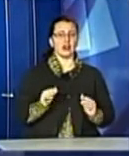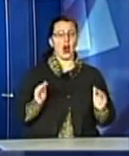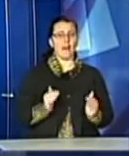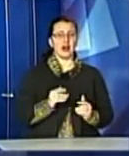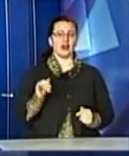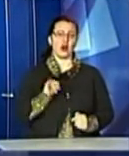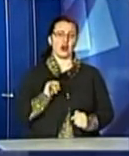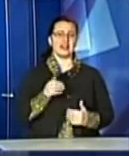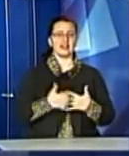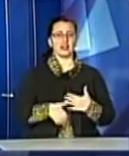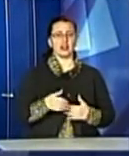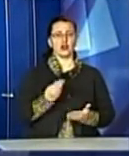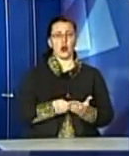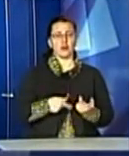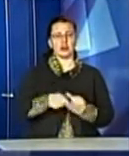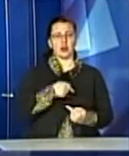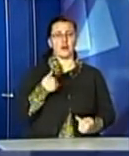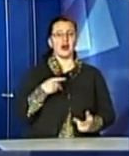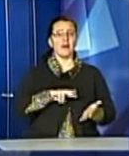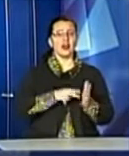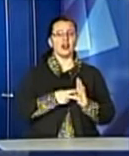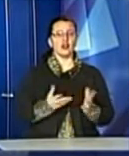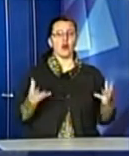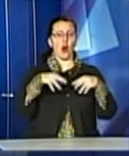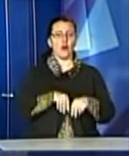Ми пропонуємо об'єднати